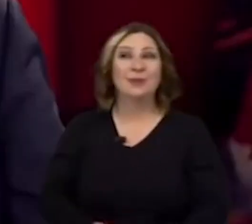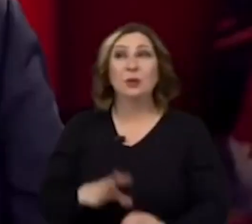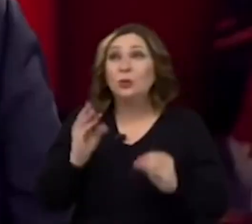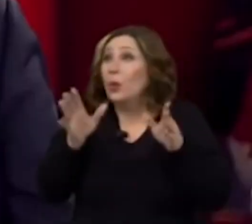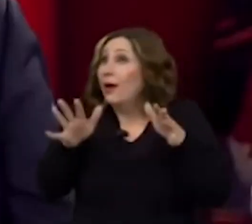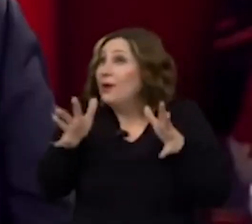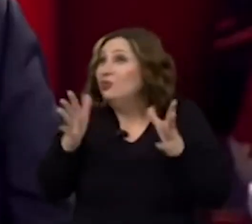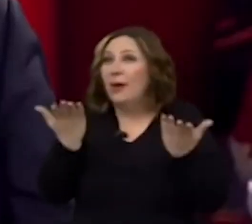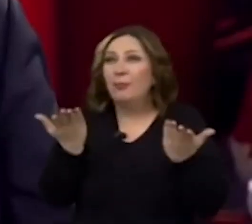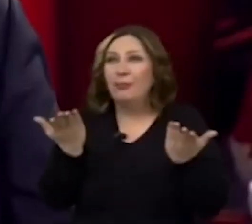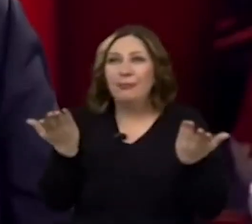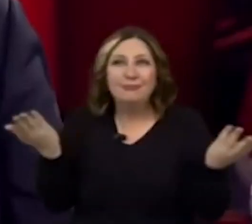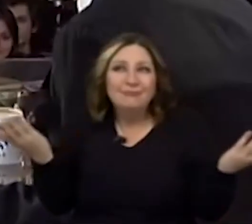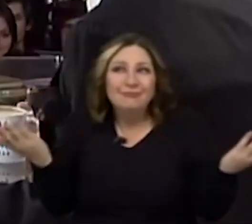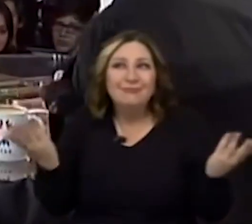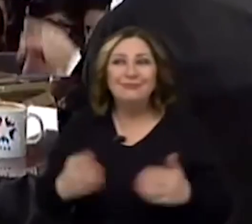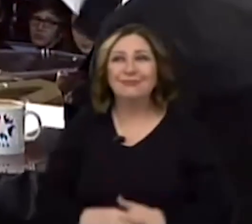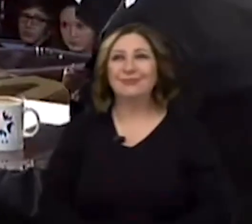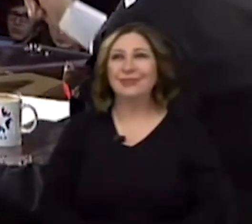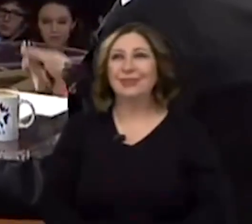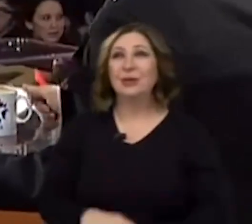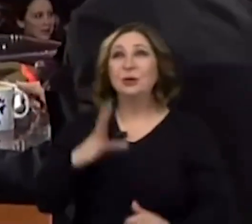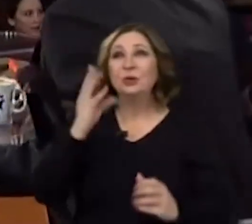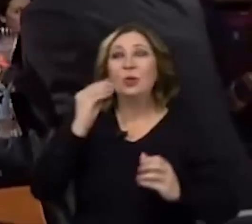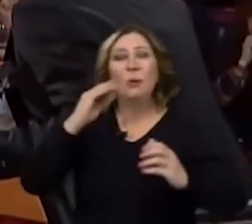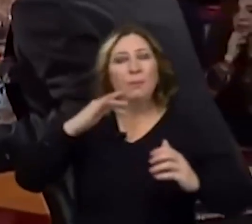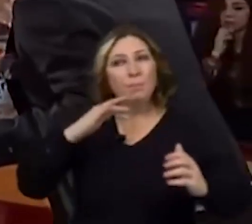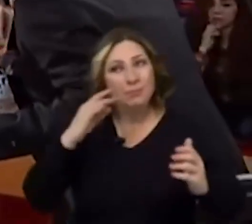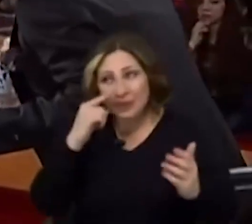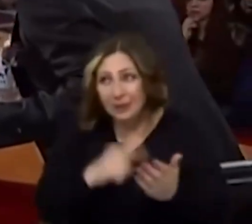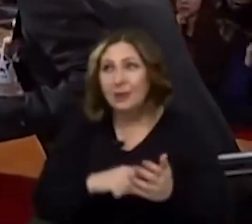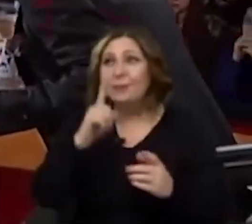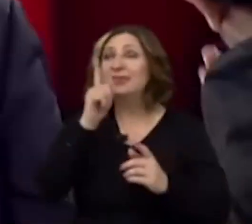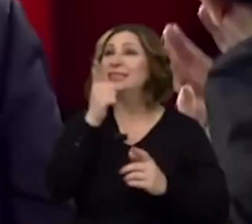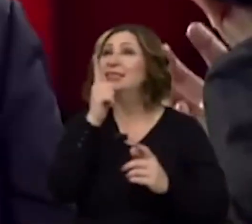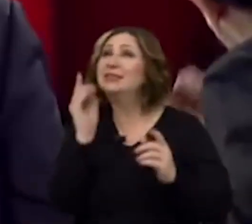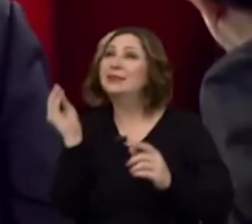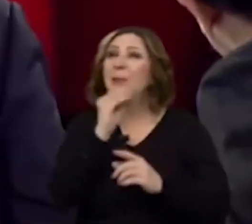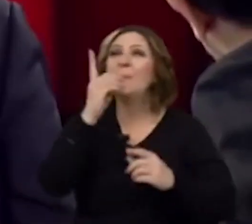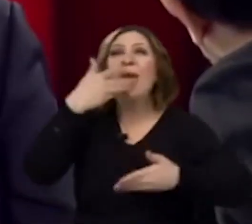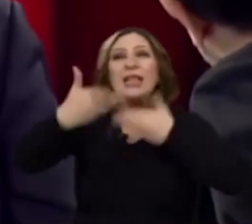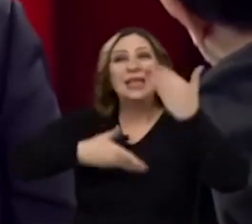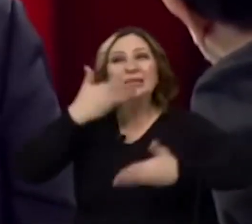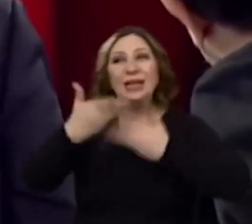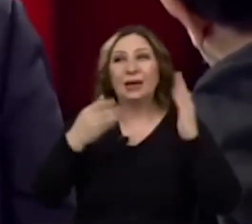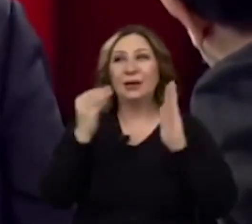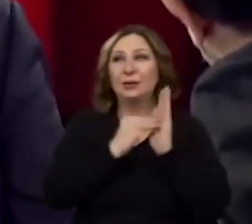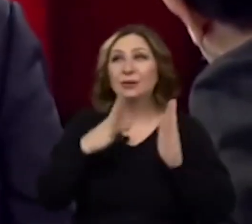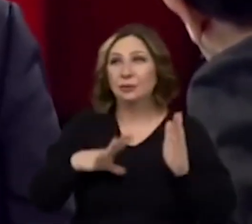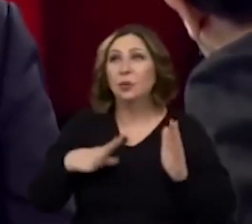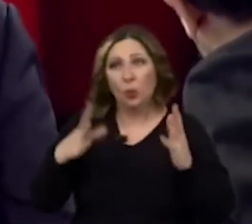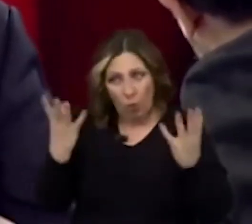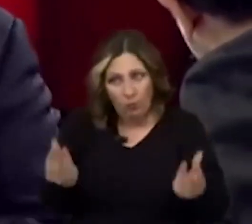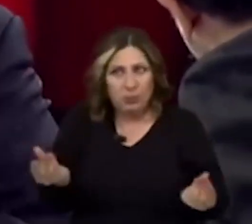Çok acayip. Çok acayip. Çok ikna edici. Ben bir şey seslendirmenizi isterim. Bir belgesel seslendirmenizi isterim. National